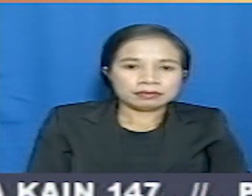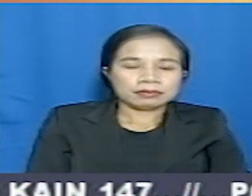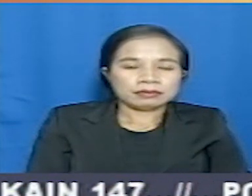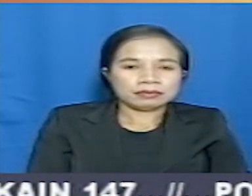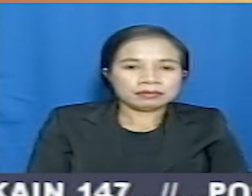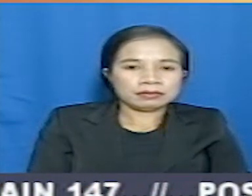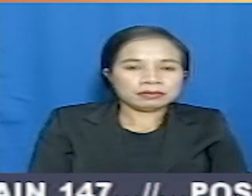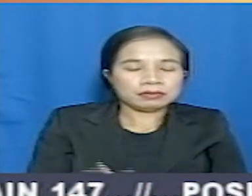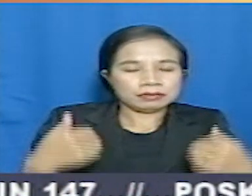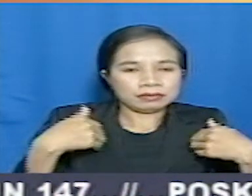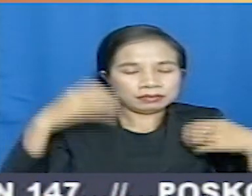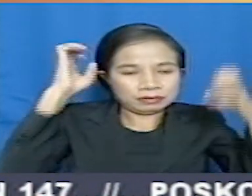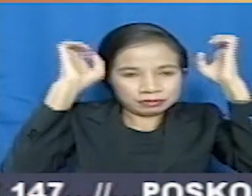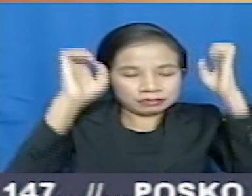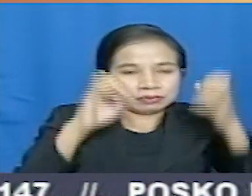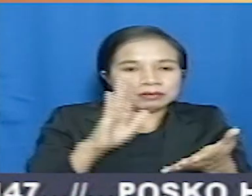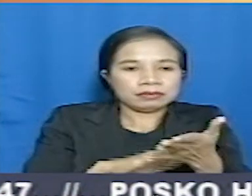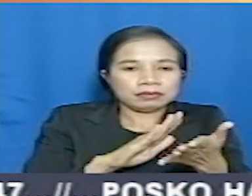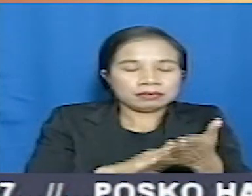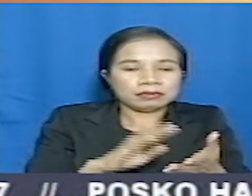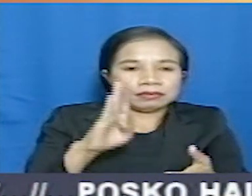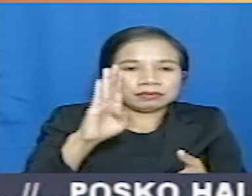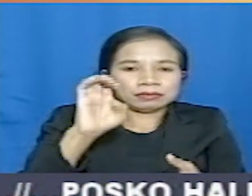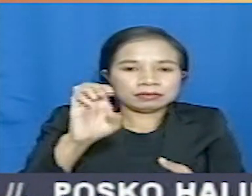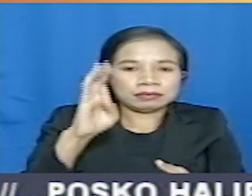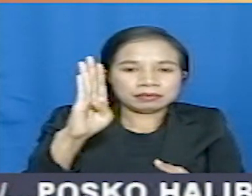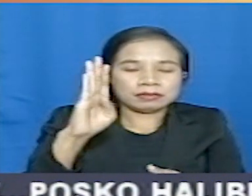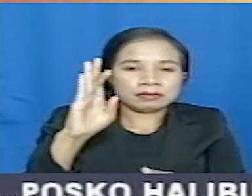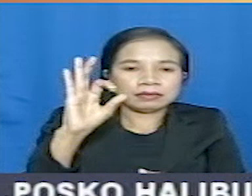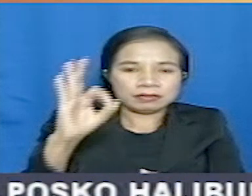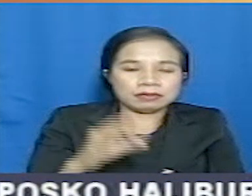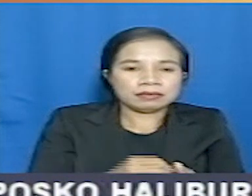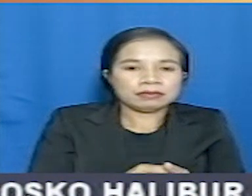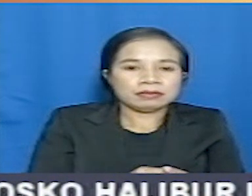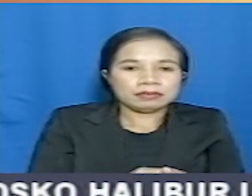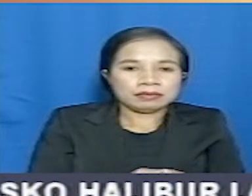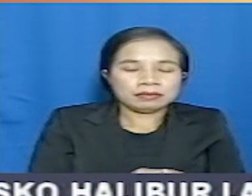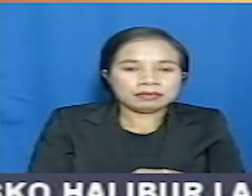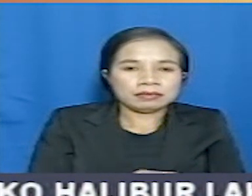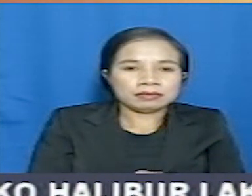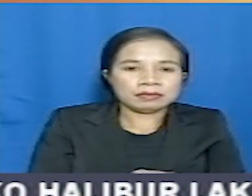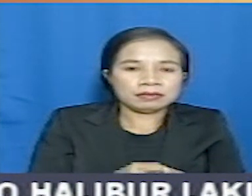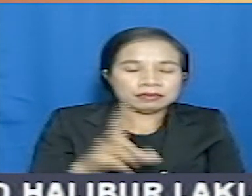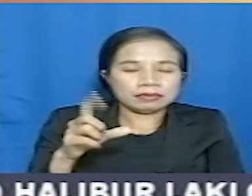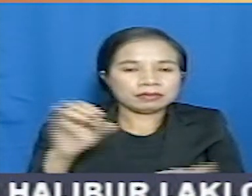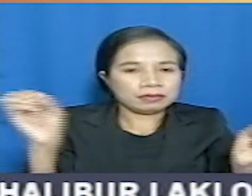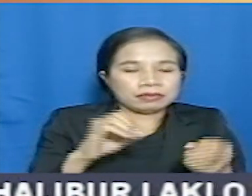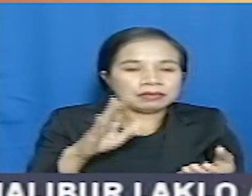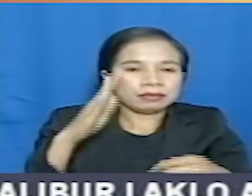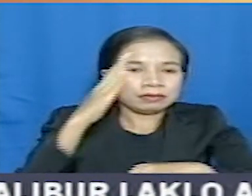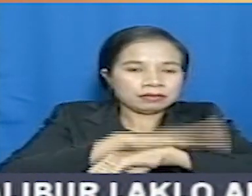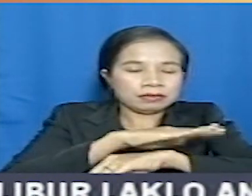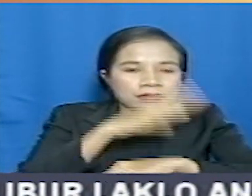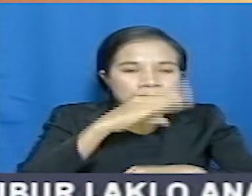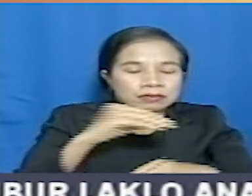Iha parte edukasaun eskola paralelu edi dorabi filial husi EBF edi durante nela iha meza no